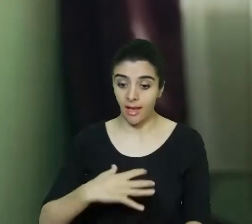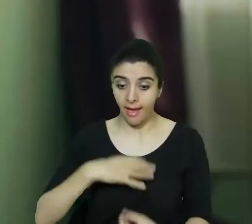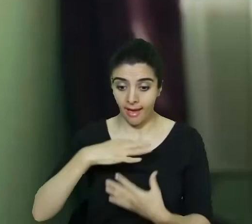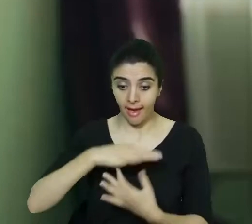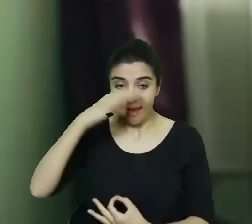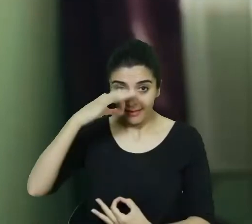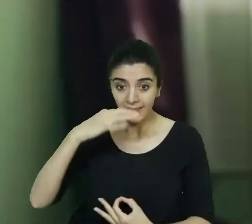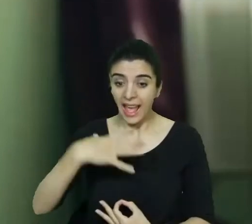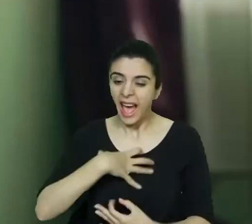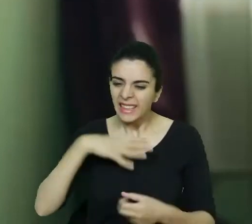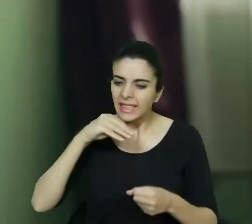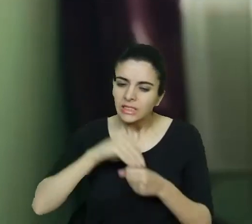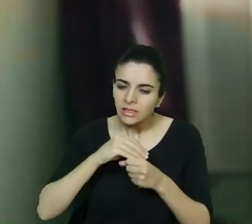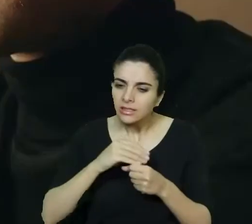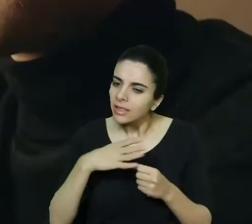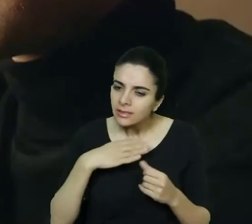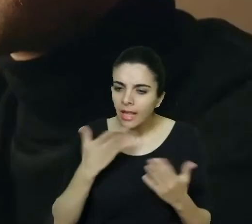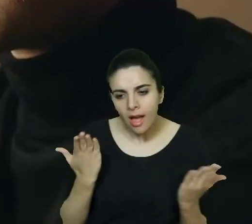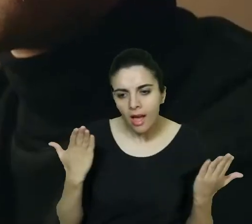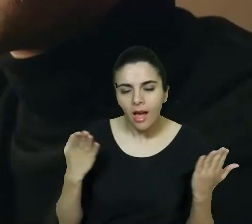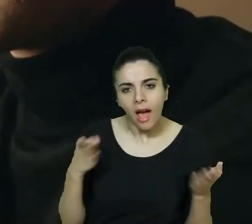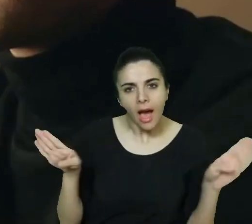Kendinden kendine sığınmak zorundasın Gülüm.